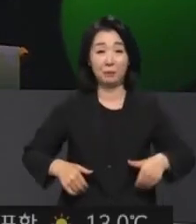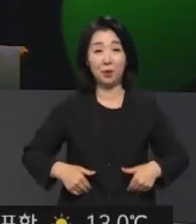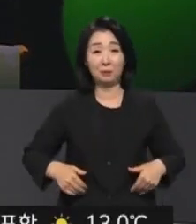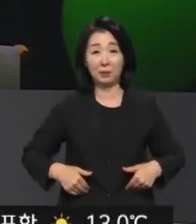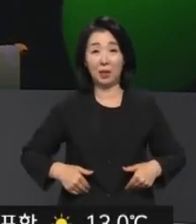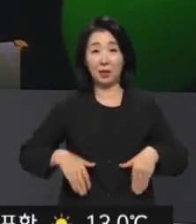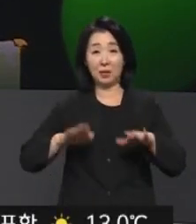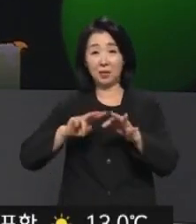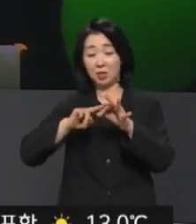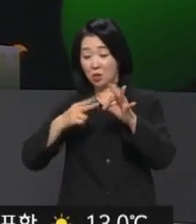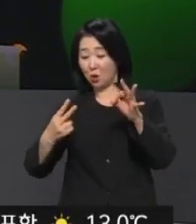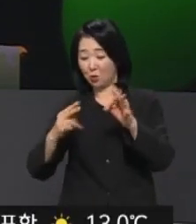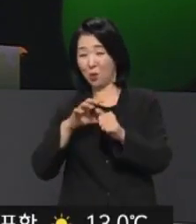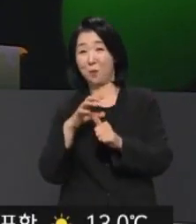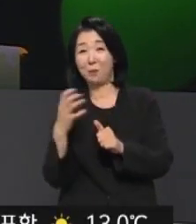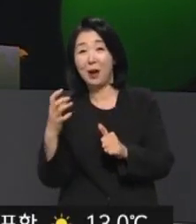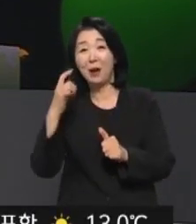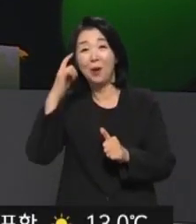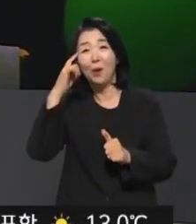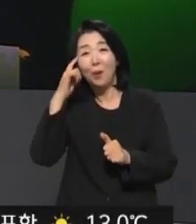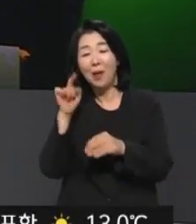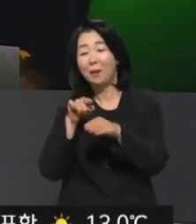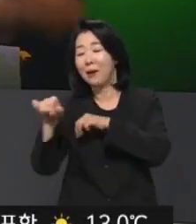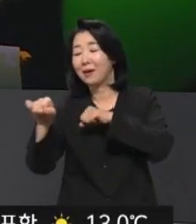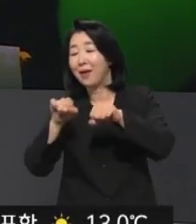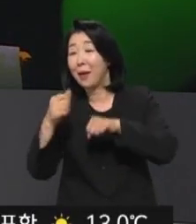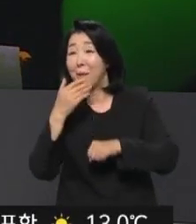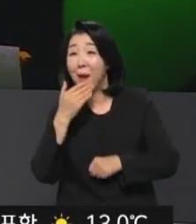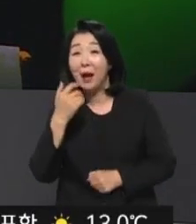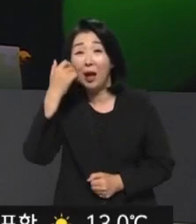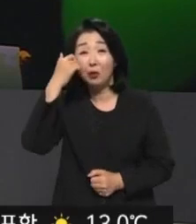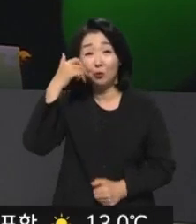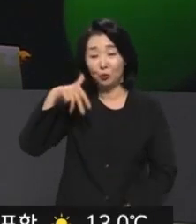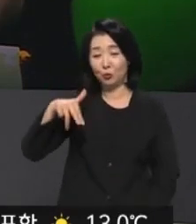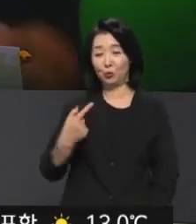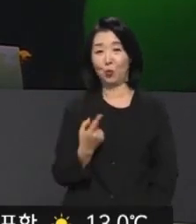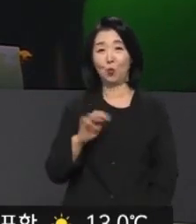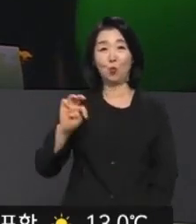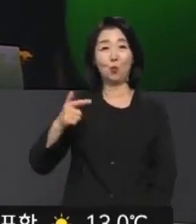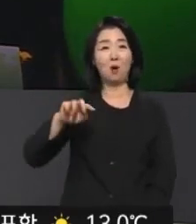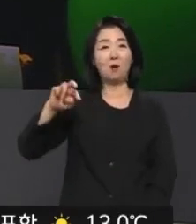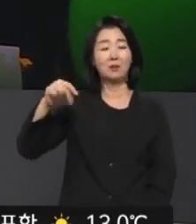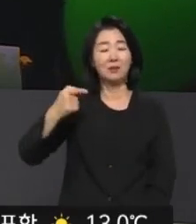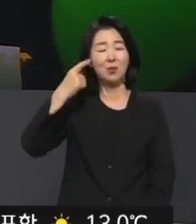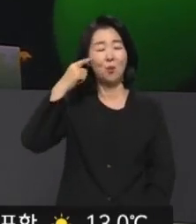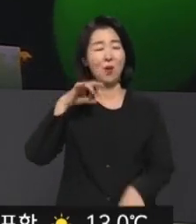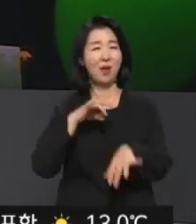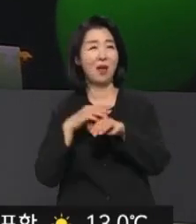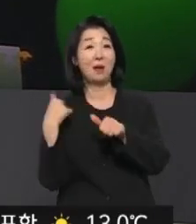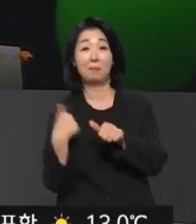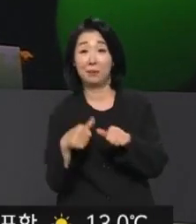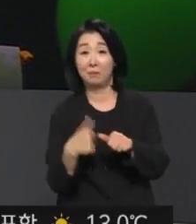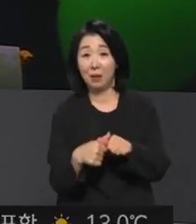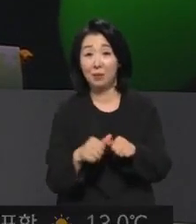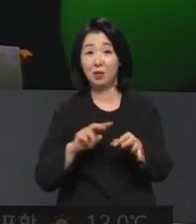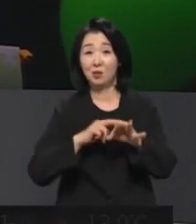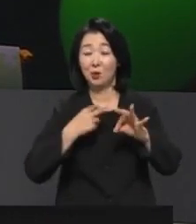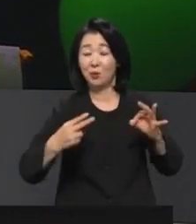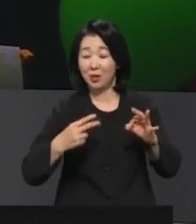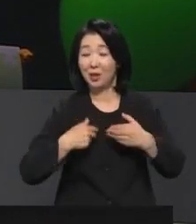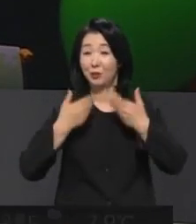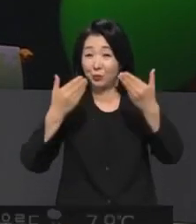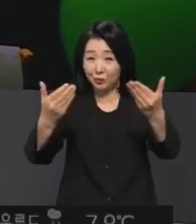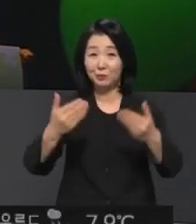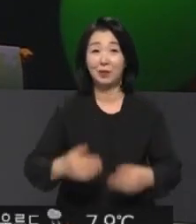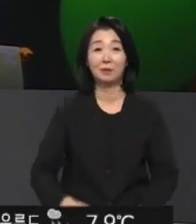이제는 여의도를 벗어나 야인 생활을 좀 해서일까요? 조원진 대표의 이른바 뼈 때리는 비판, 여의도를 향해 돌려드리면서